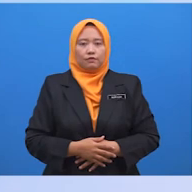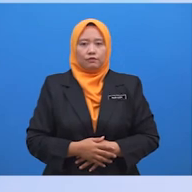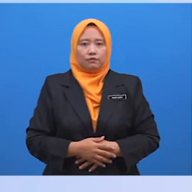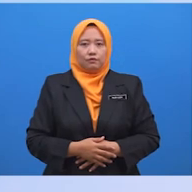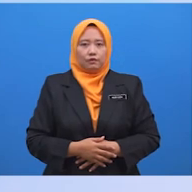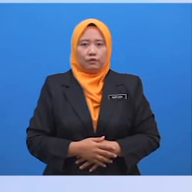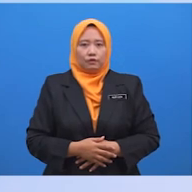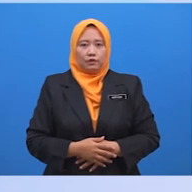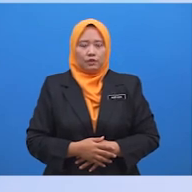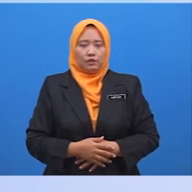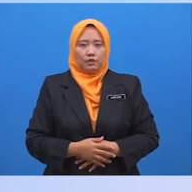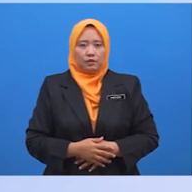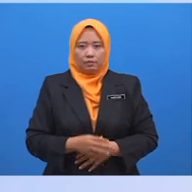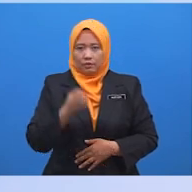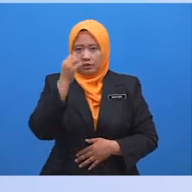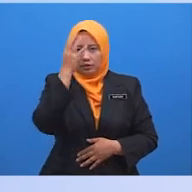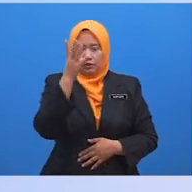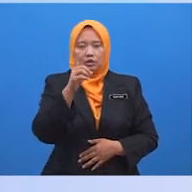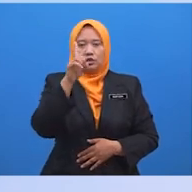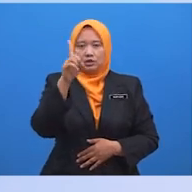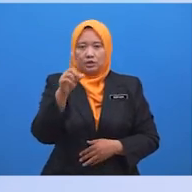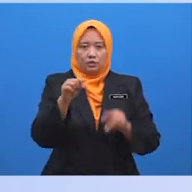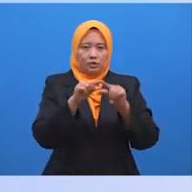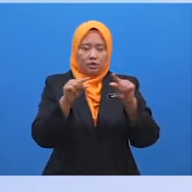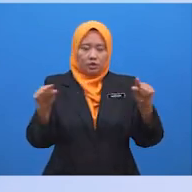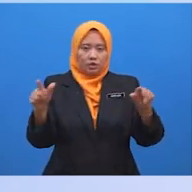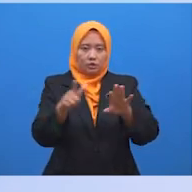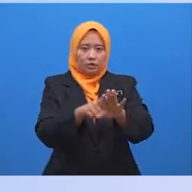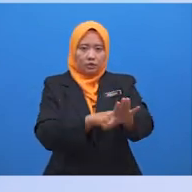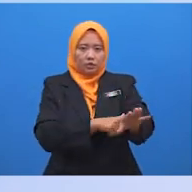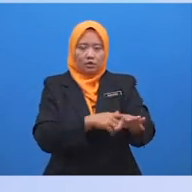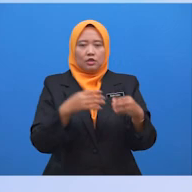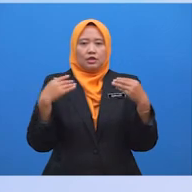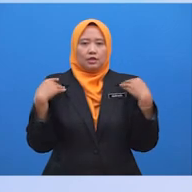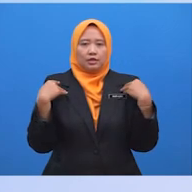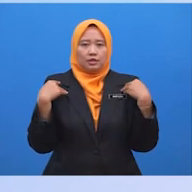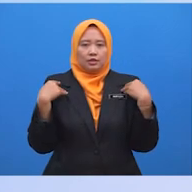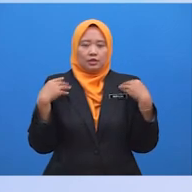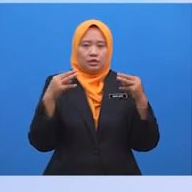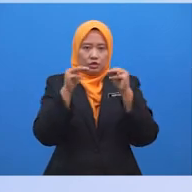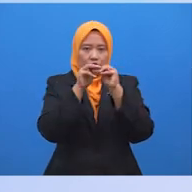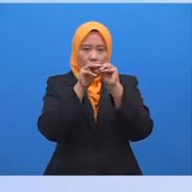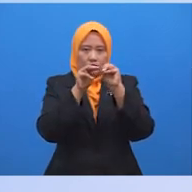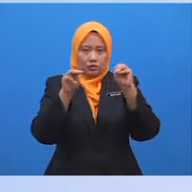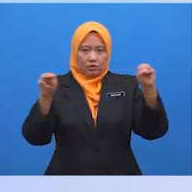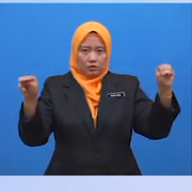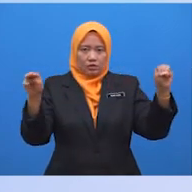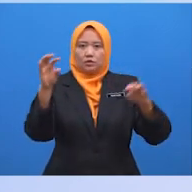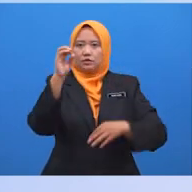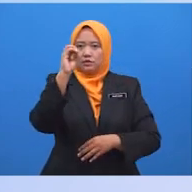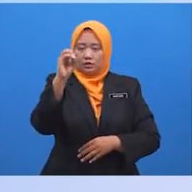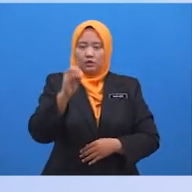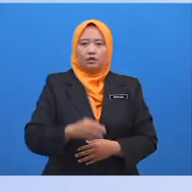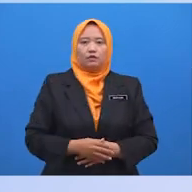ketiga, menyatakan satu garis lurus mempunyai kecerunan sifar jika garis